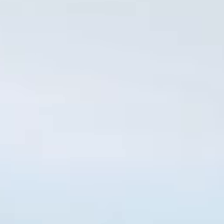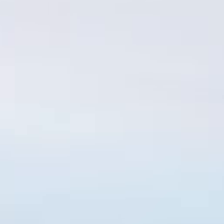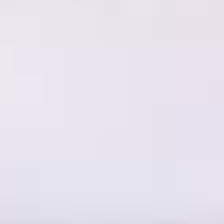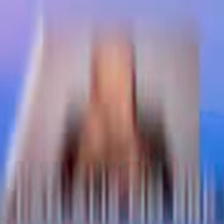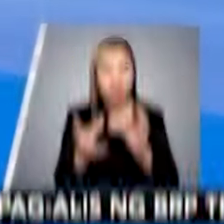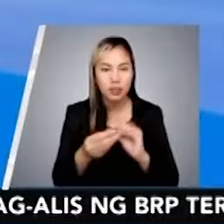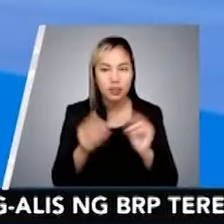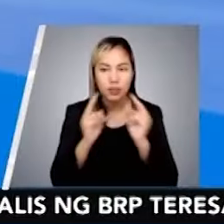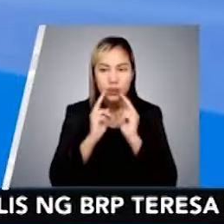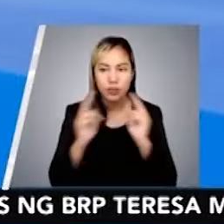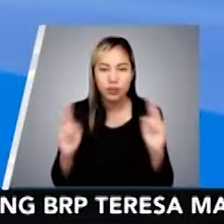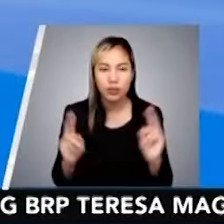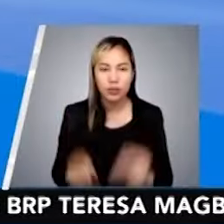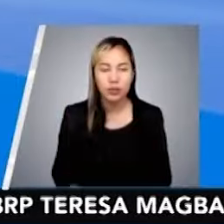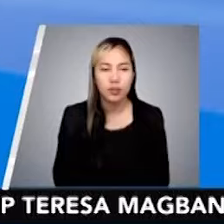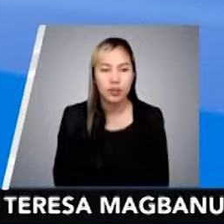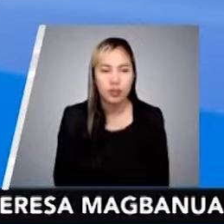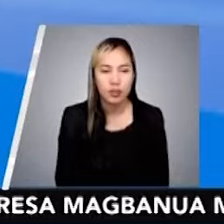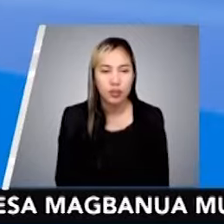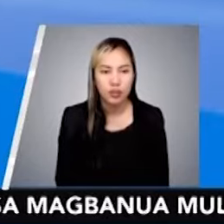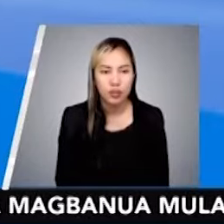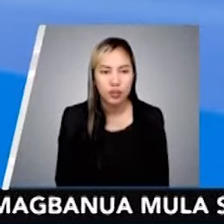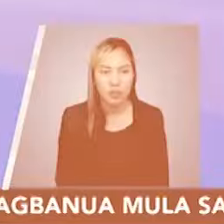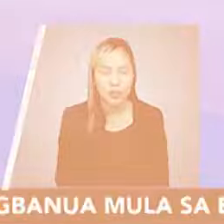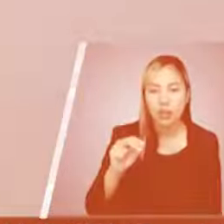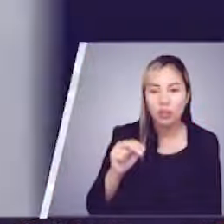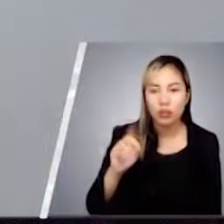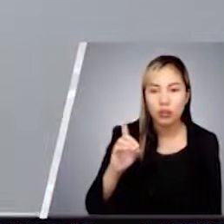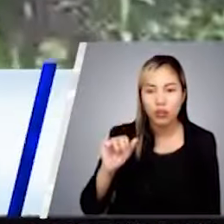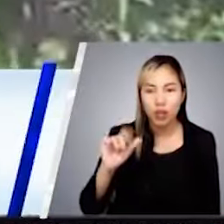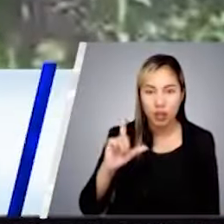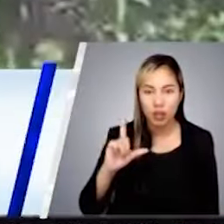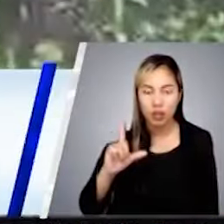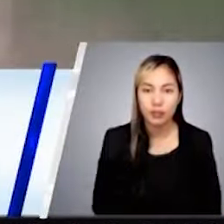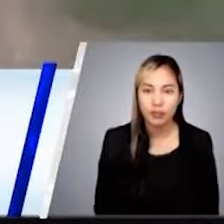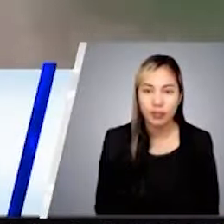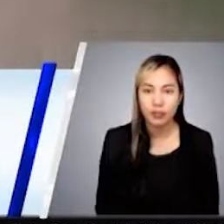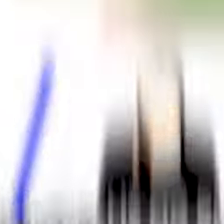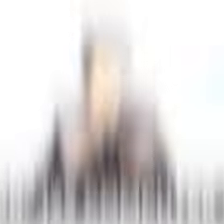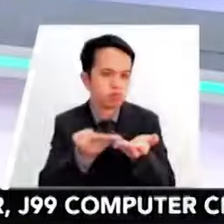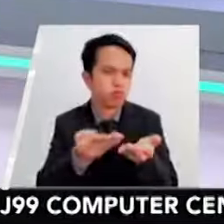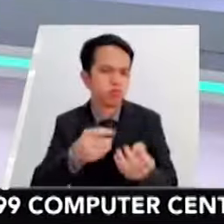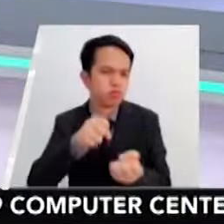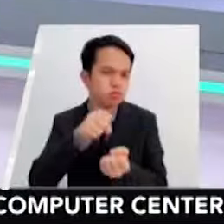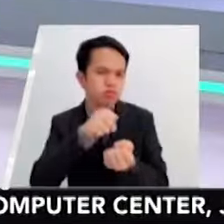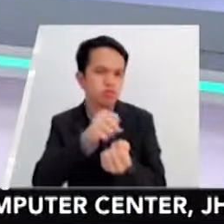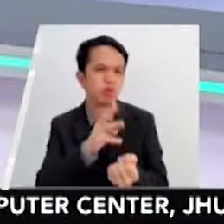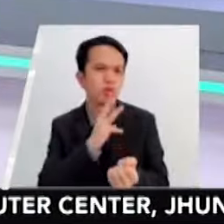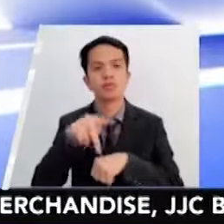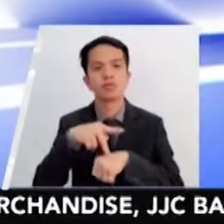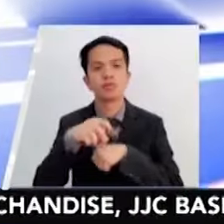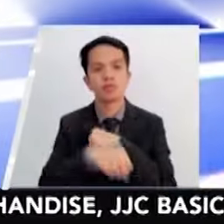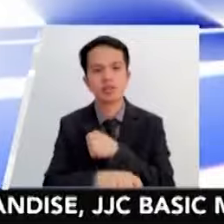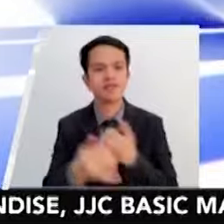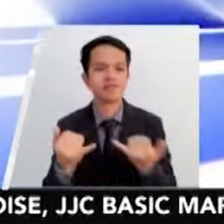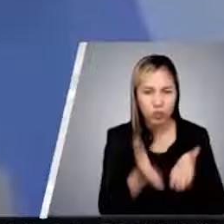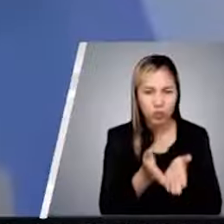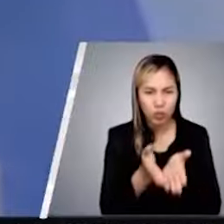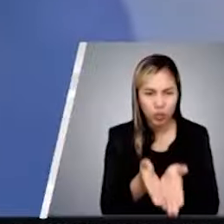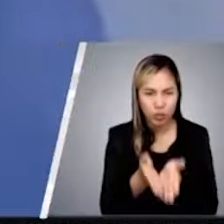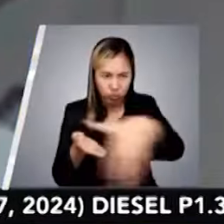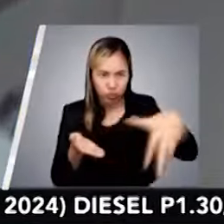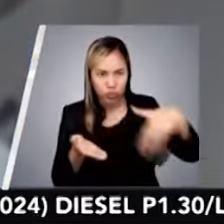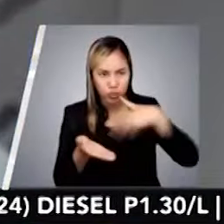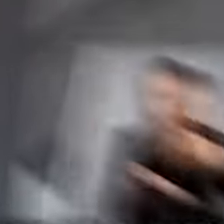makabuluhan dahil sa Masamang panahon kanselado po ang klase sa ilang lugar sa bansa ngayong Lunes mula sa West Philippines ca may ulat On the